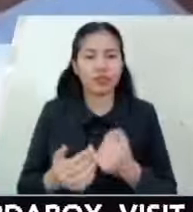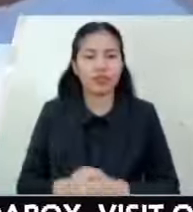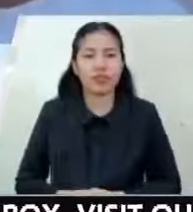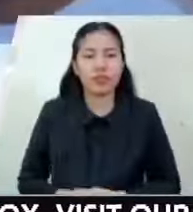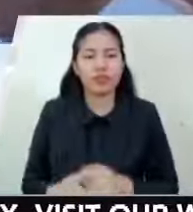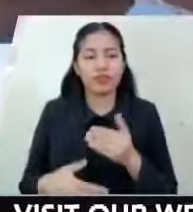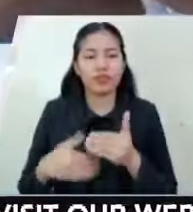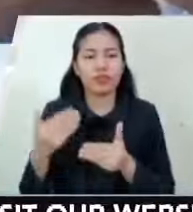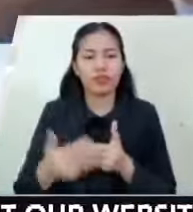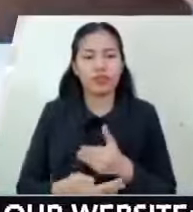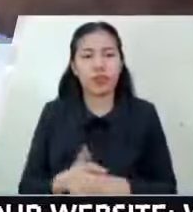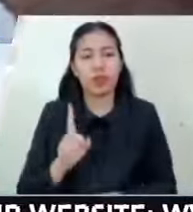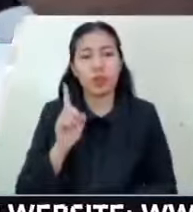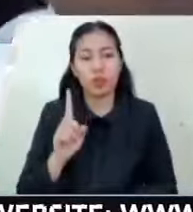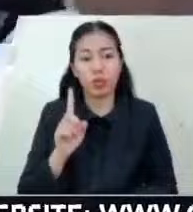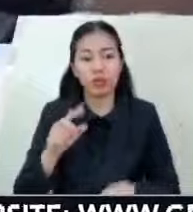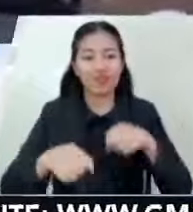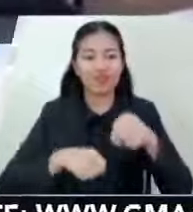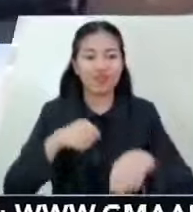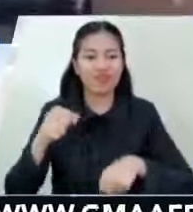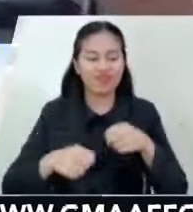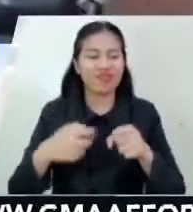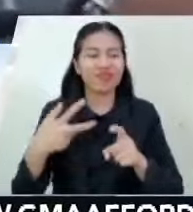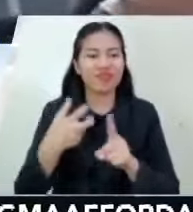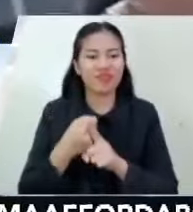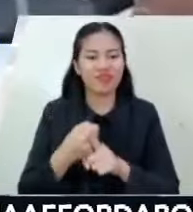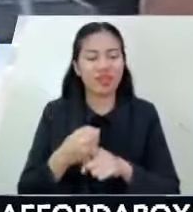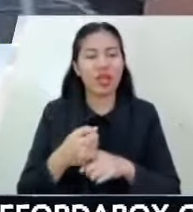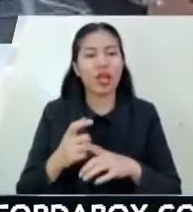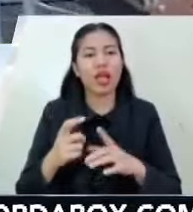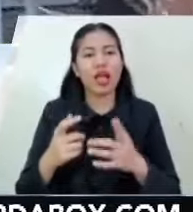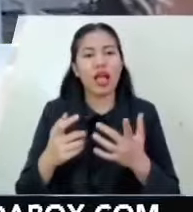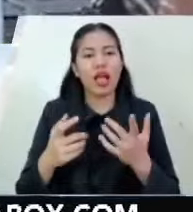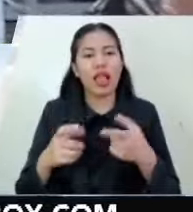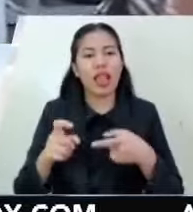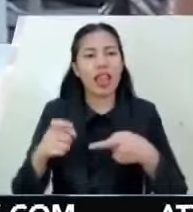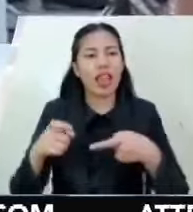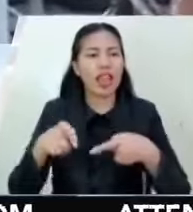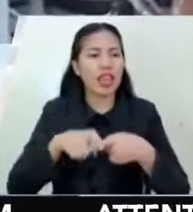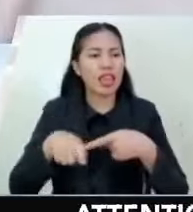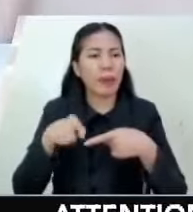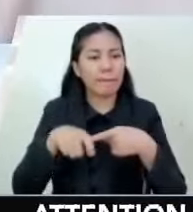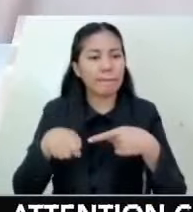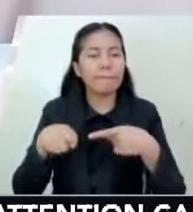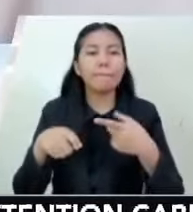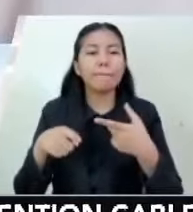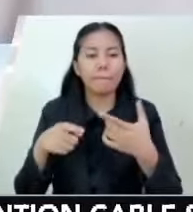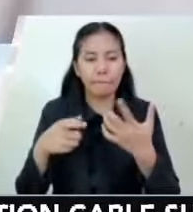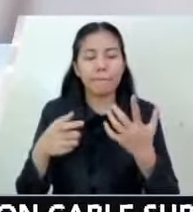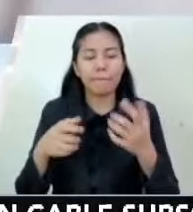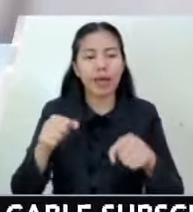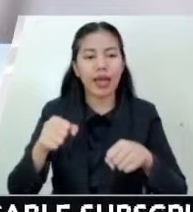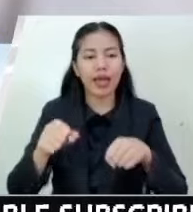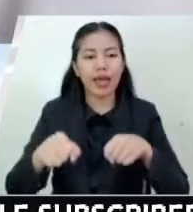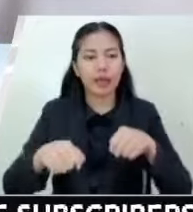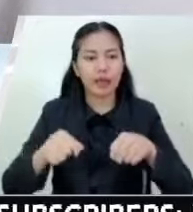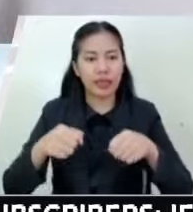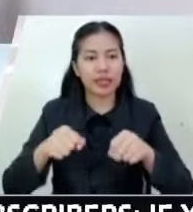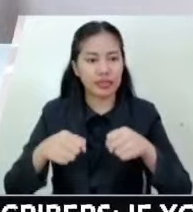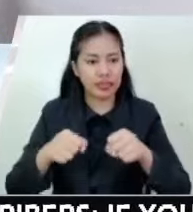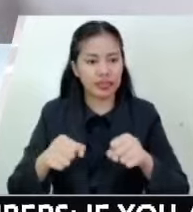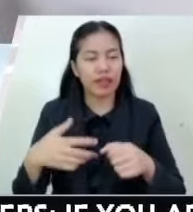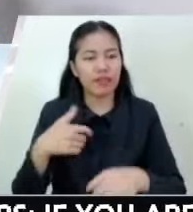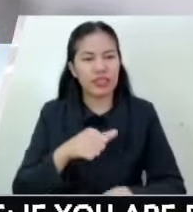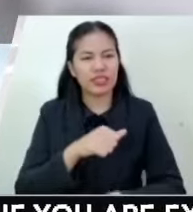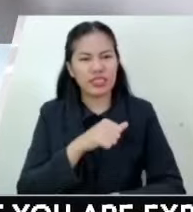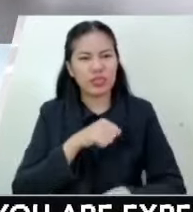Isang siklista ang nabundol ng e-bike sa Pasay. Sugat sa siko at tuhod ang tinamo ng 15 taong gulang na biktima matapos mabangga